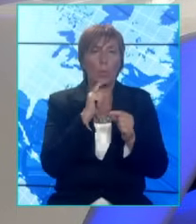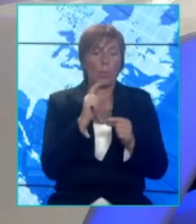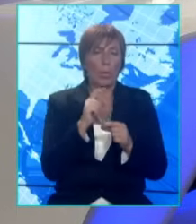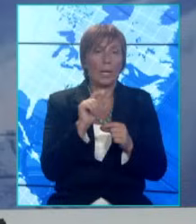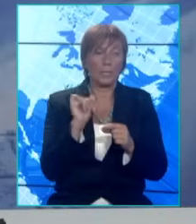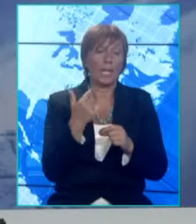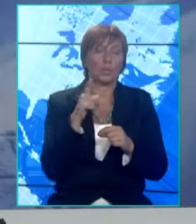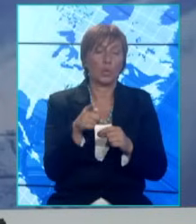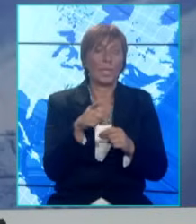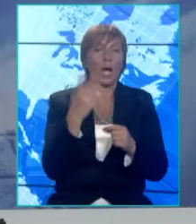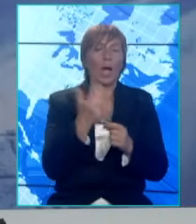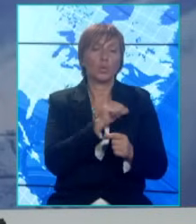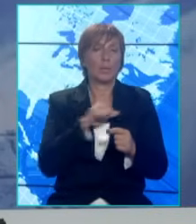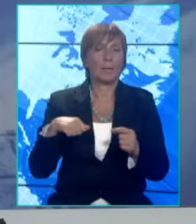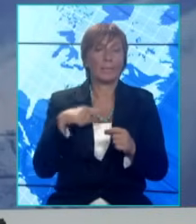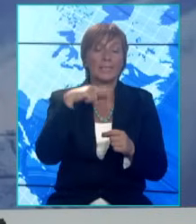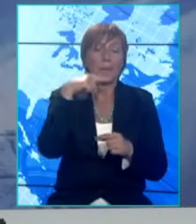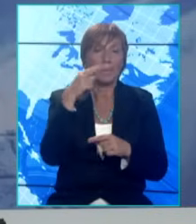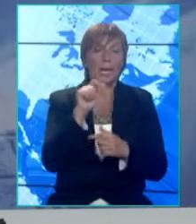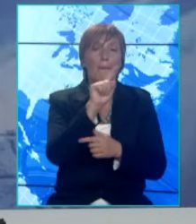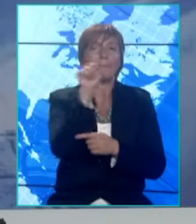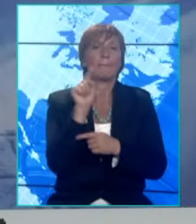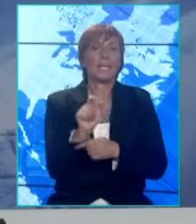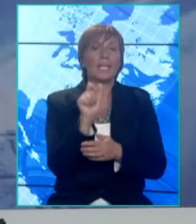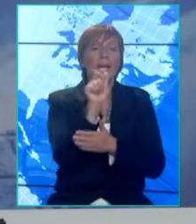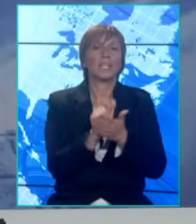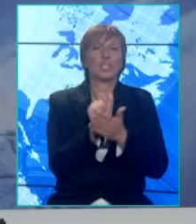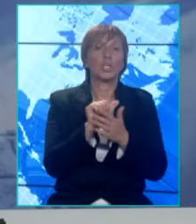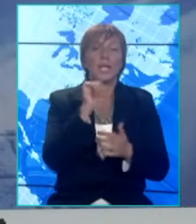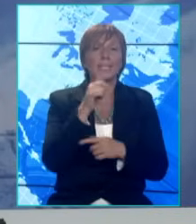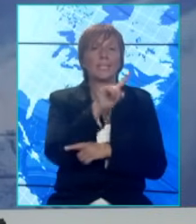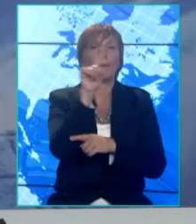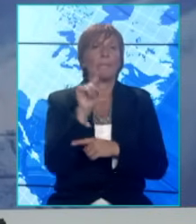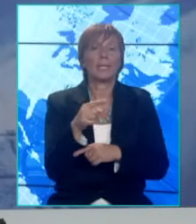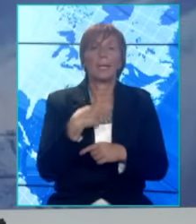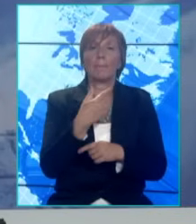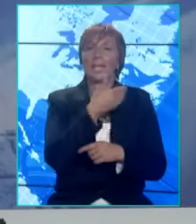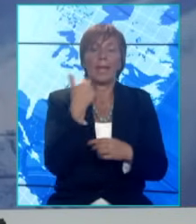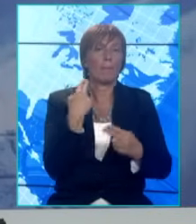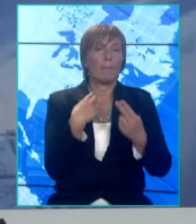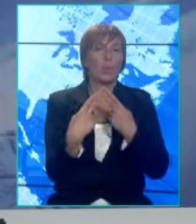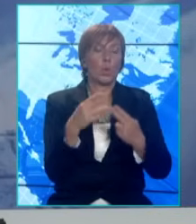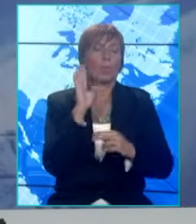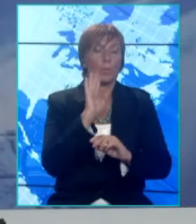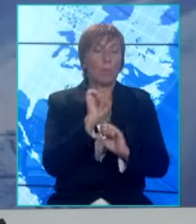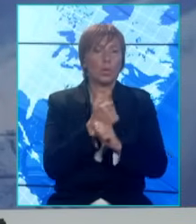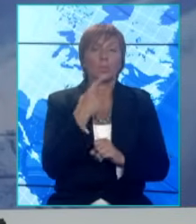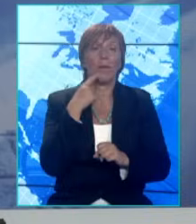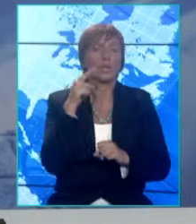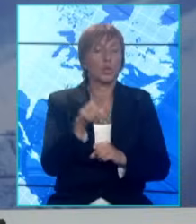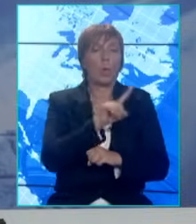Točno tako, dakle, kao što sam i sam rekao, pitanje članstva je pitanje koje nemamo konsenzus u Bosni i Hercegovini, ali to ne